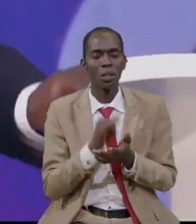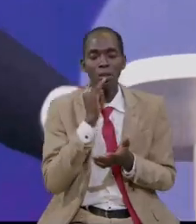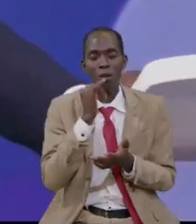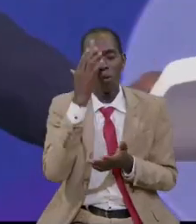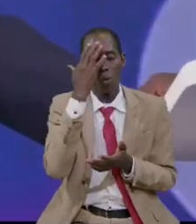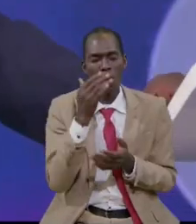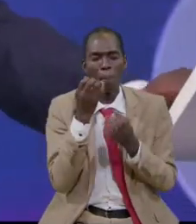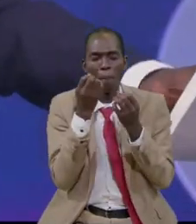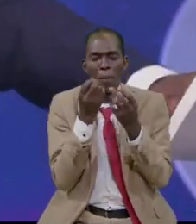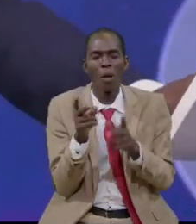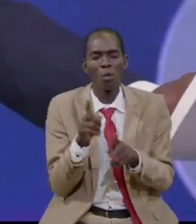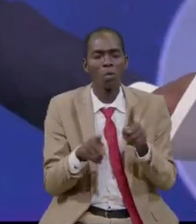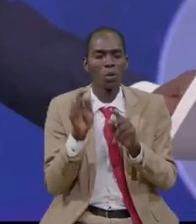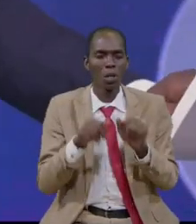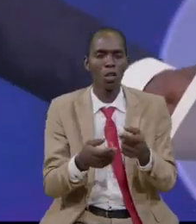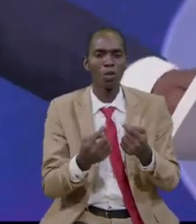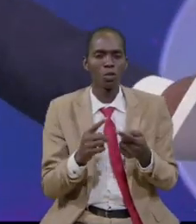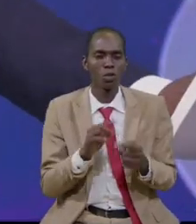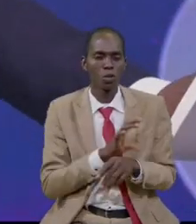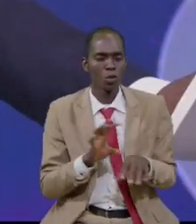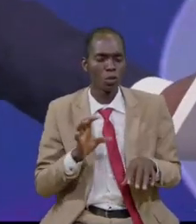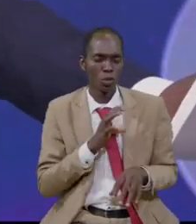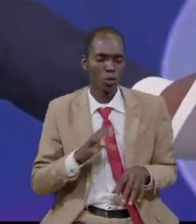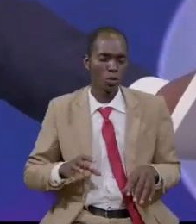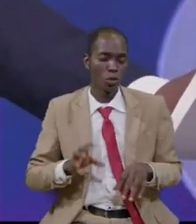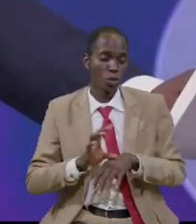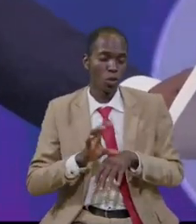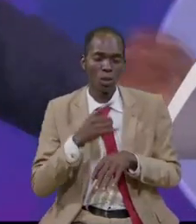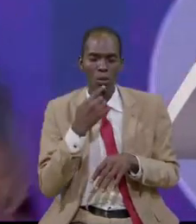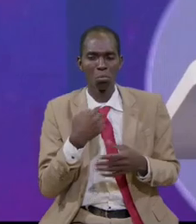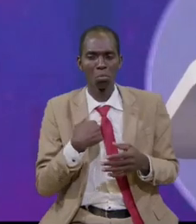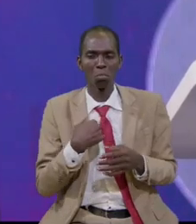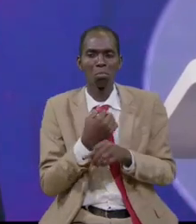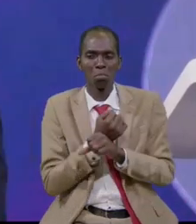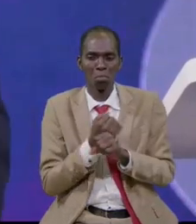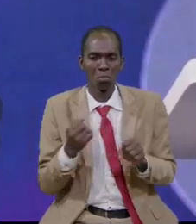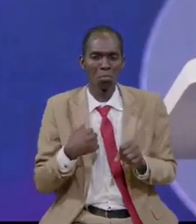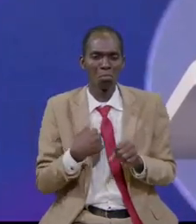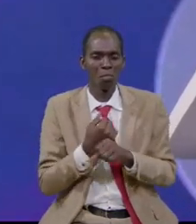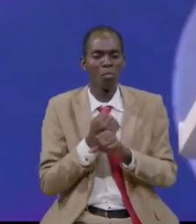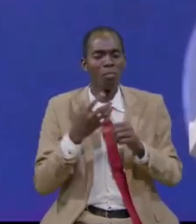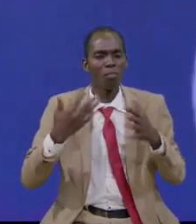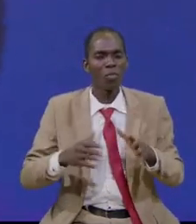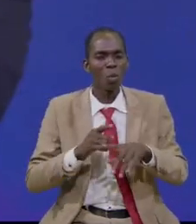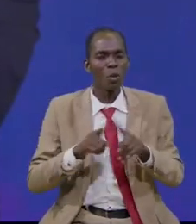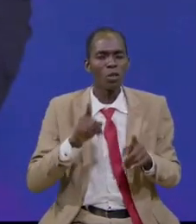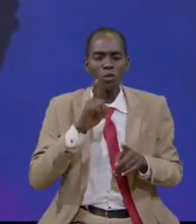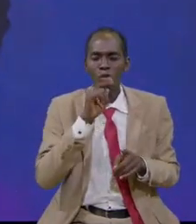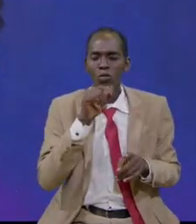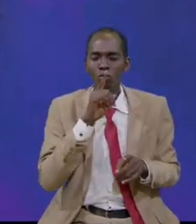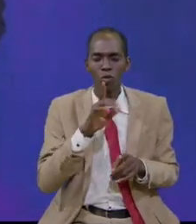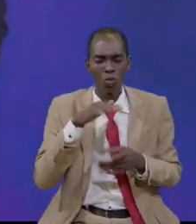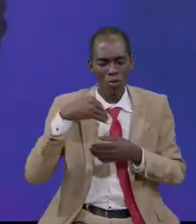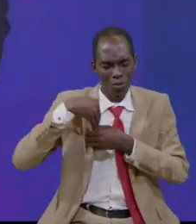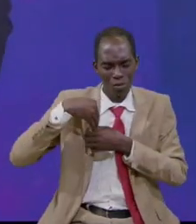à l'église et dire « je suis sauvé ». Mais leur vie intérieure n'a pas été purifiée. Il n'y a pas de